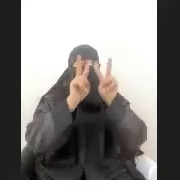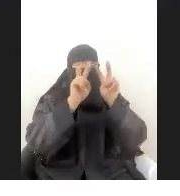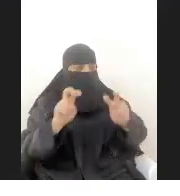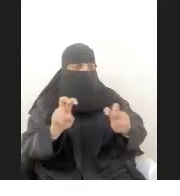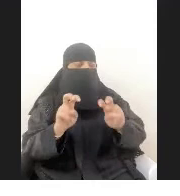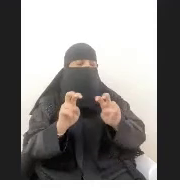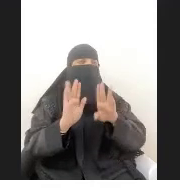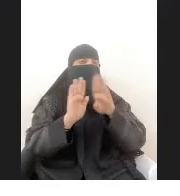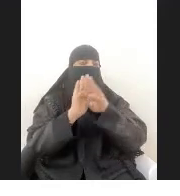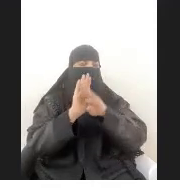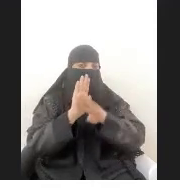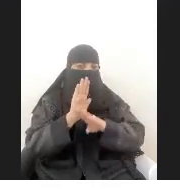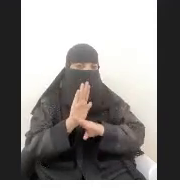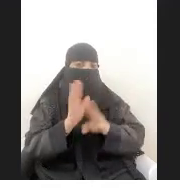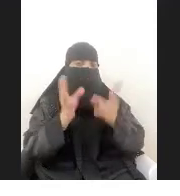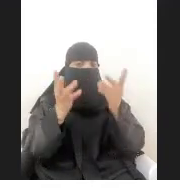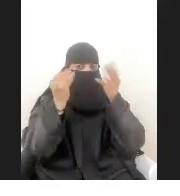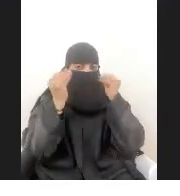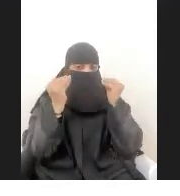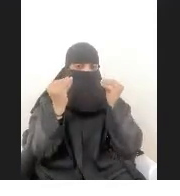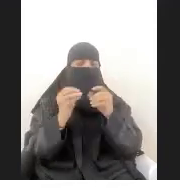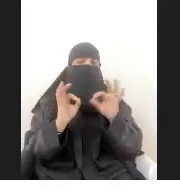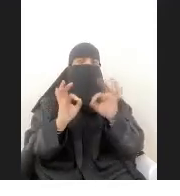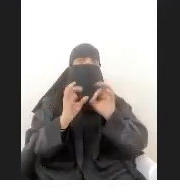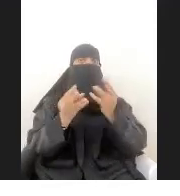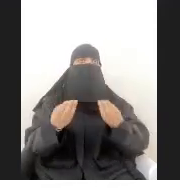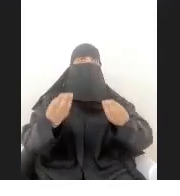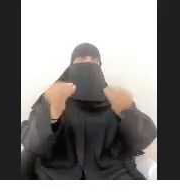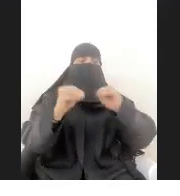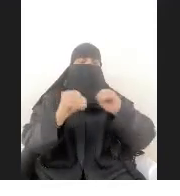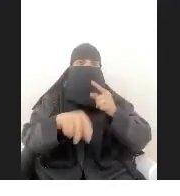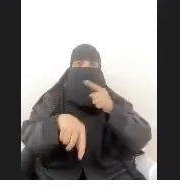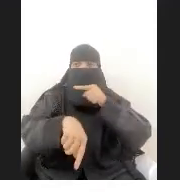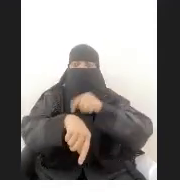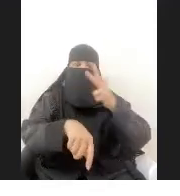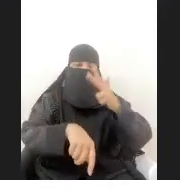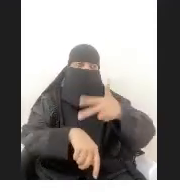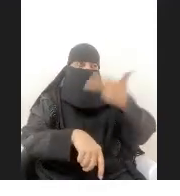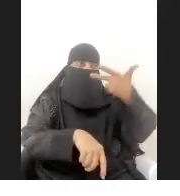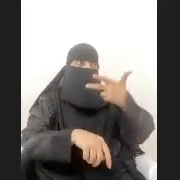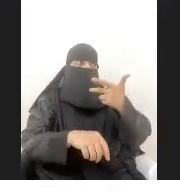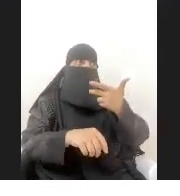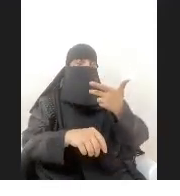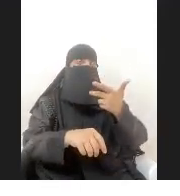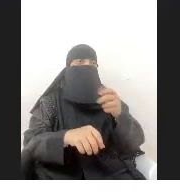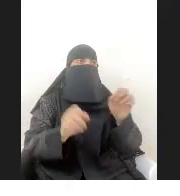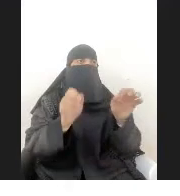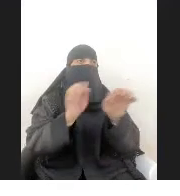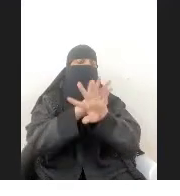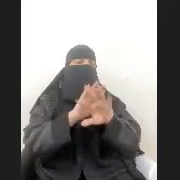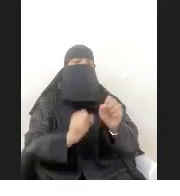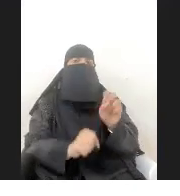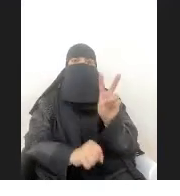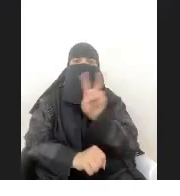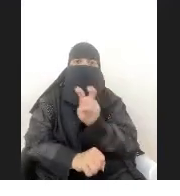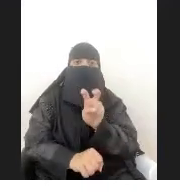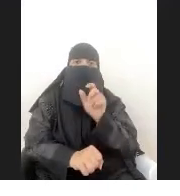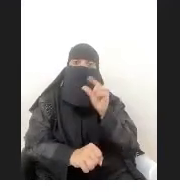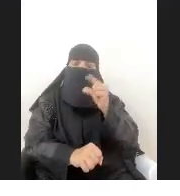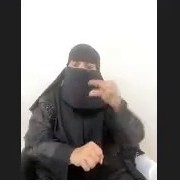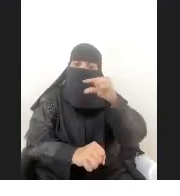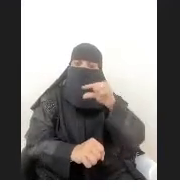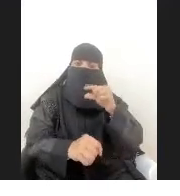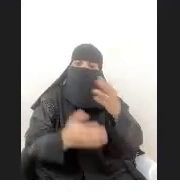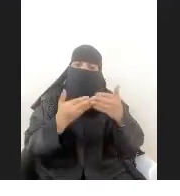الموكس أنه إذا زاد عد يعني وقت الفيديو عن مثلا 15 إلى 20 دقيقة كل ما زاد مدة العرض